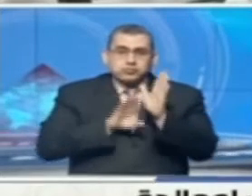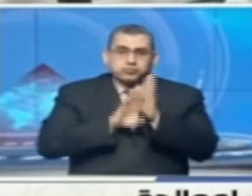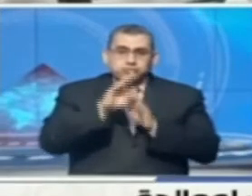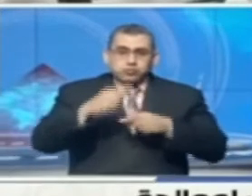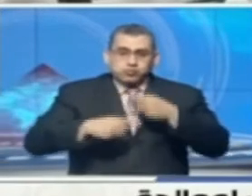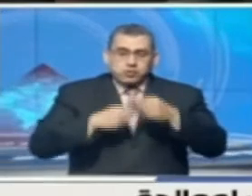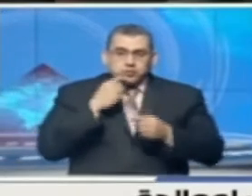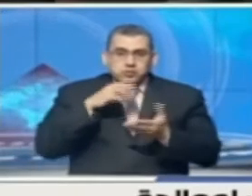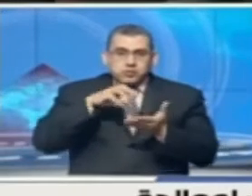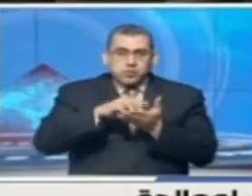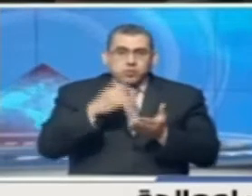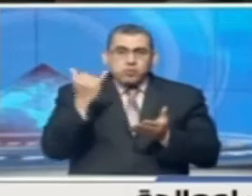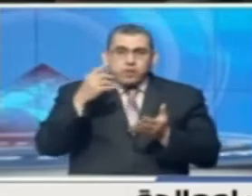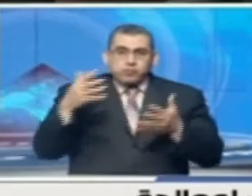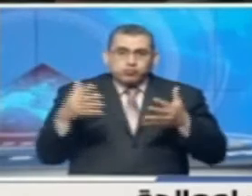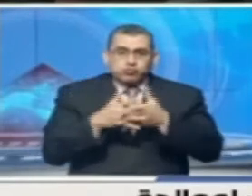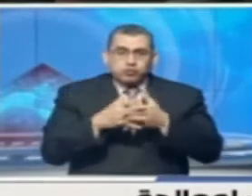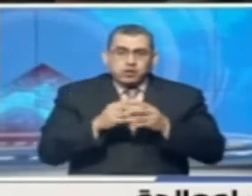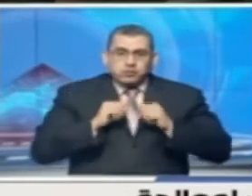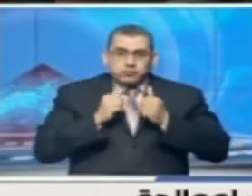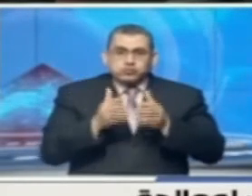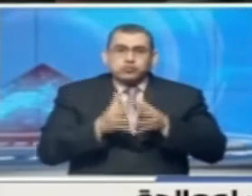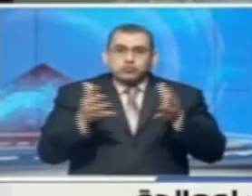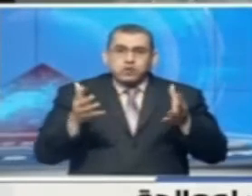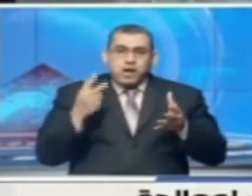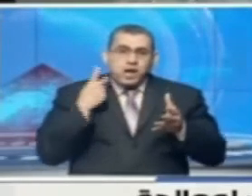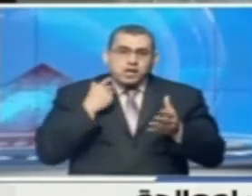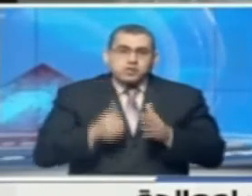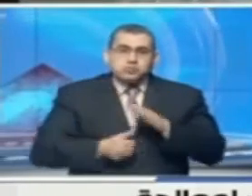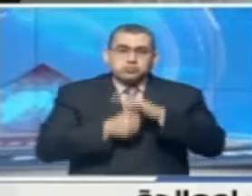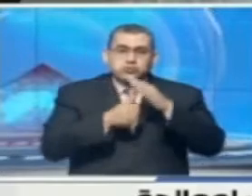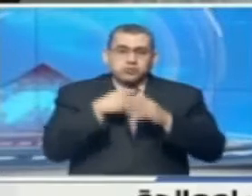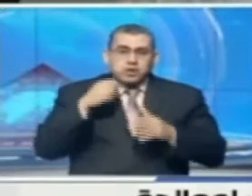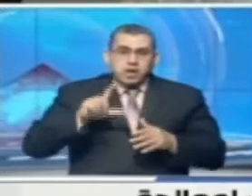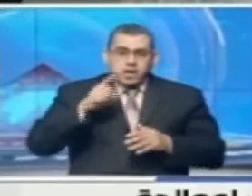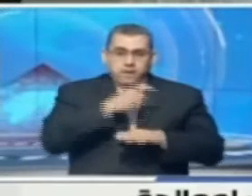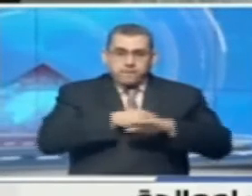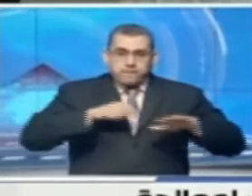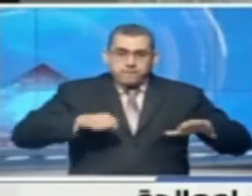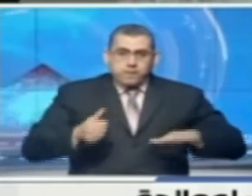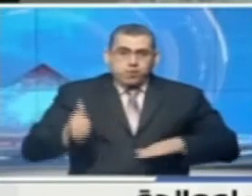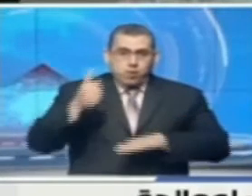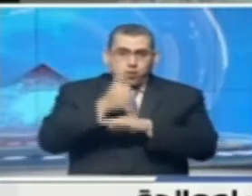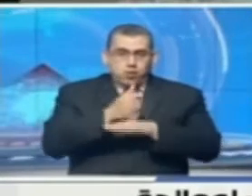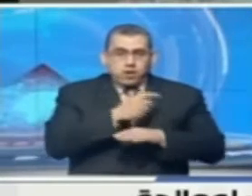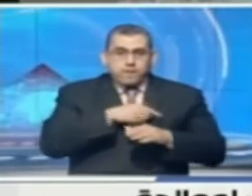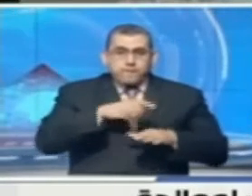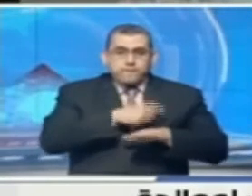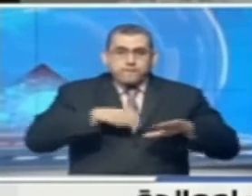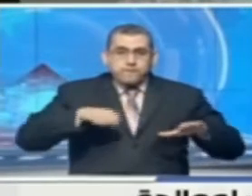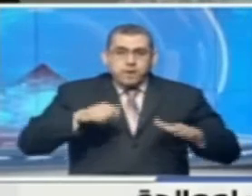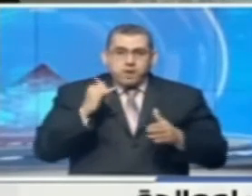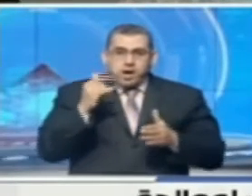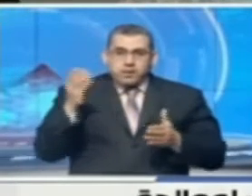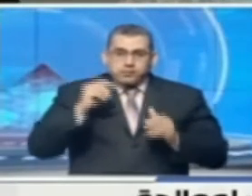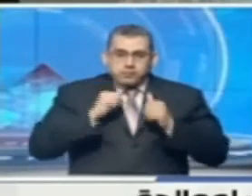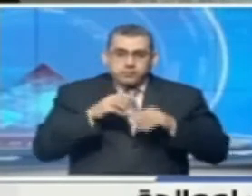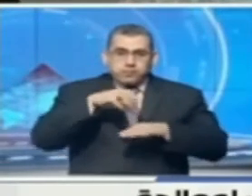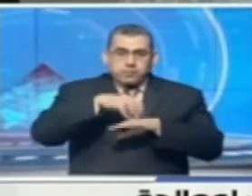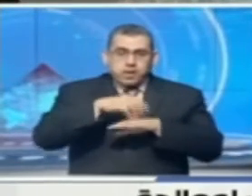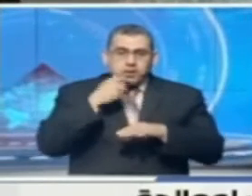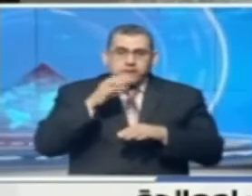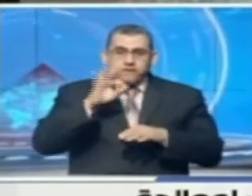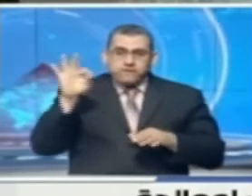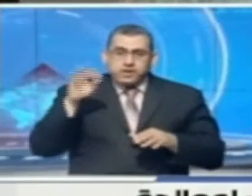القضايا المعاصرة. شارك في الورشة عدد كبير من رؤساء المحاكم العليا والقضاة العرب وقضاة من مجلس الدولة